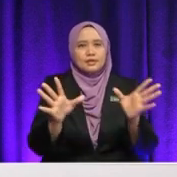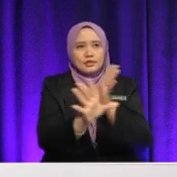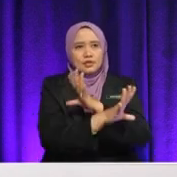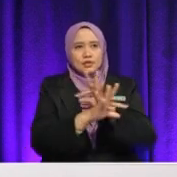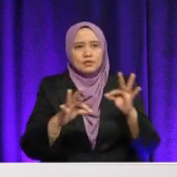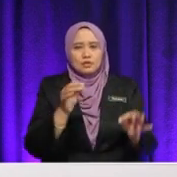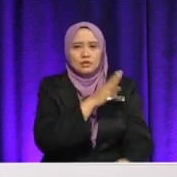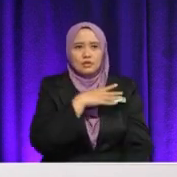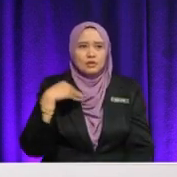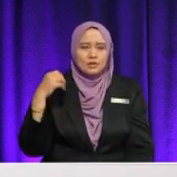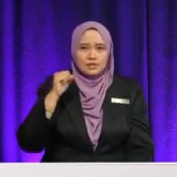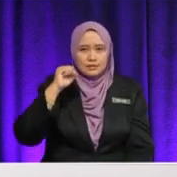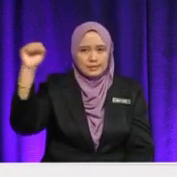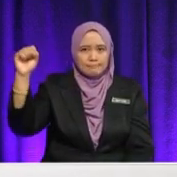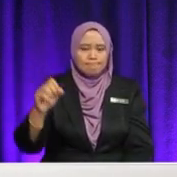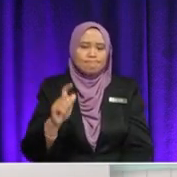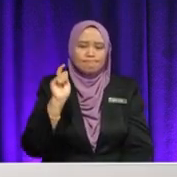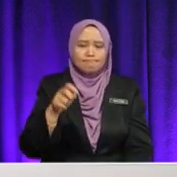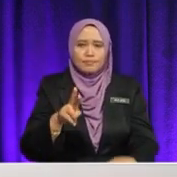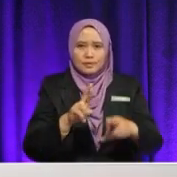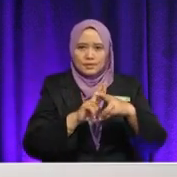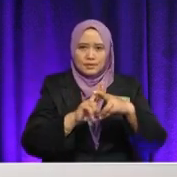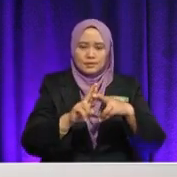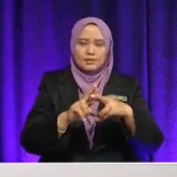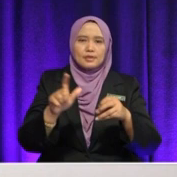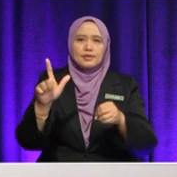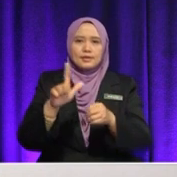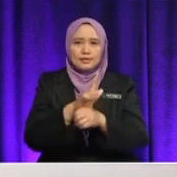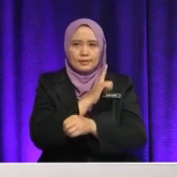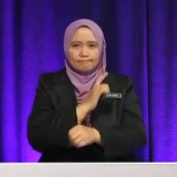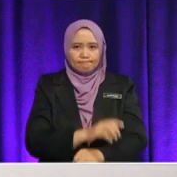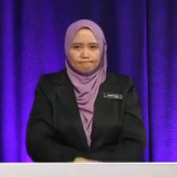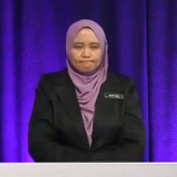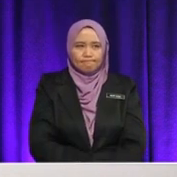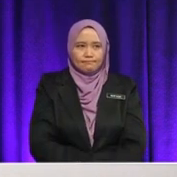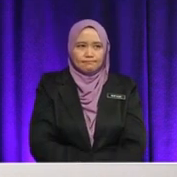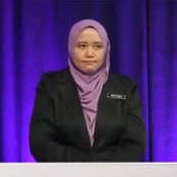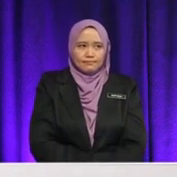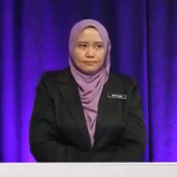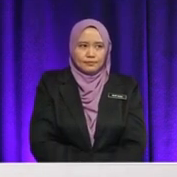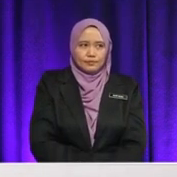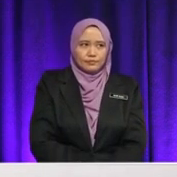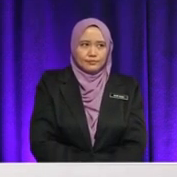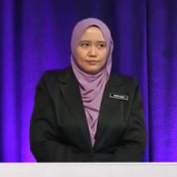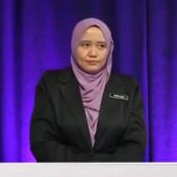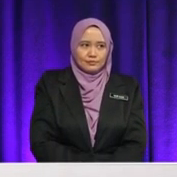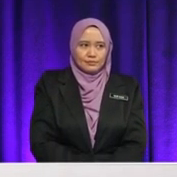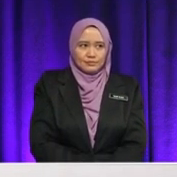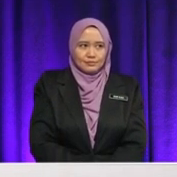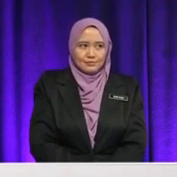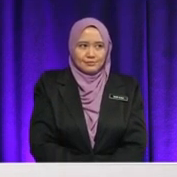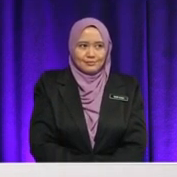lengkap padat pada siapa Enak Coba jawab Iya siapa belakangan huh